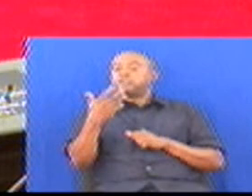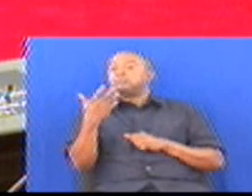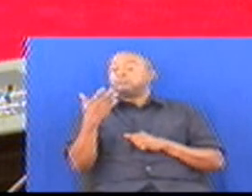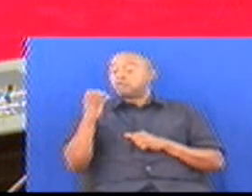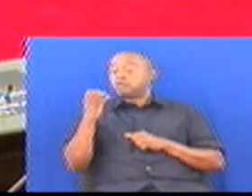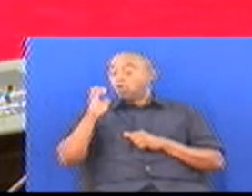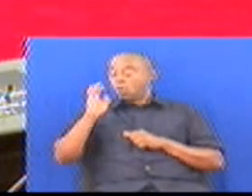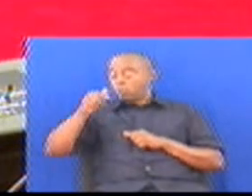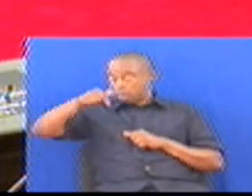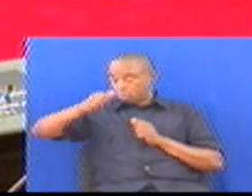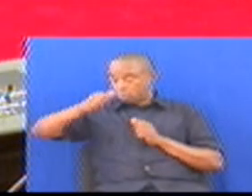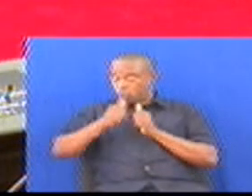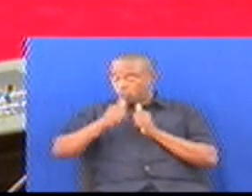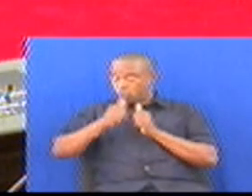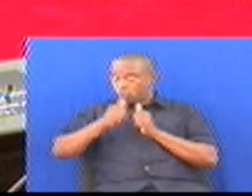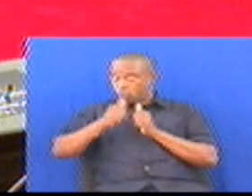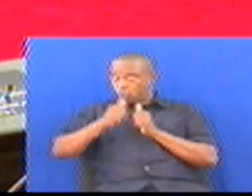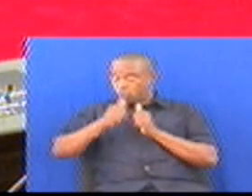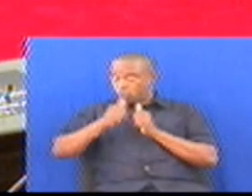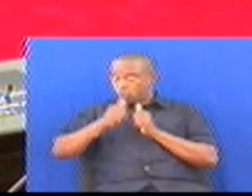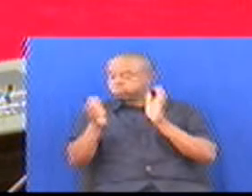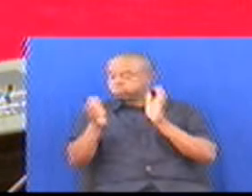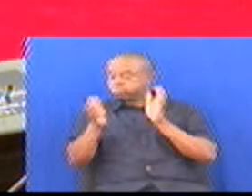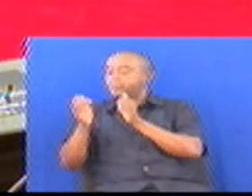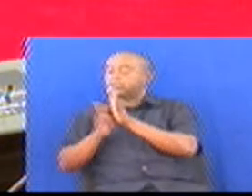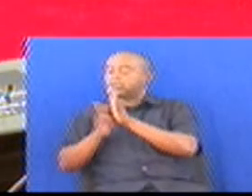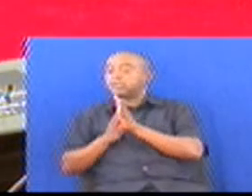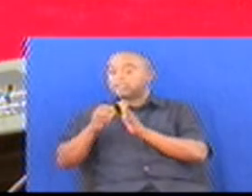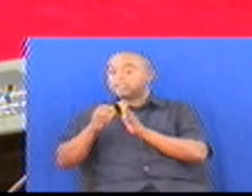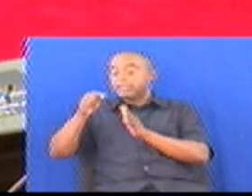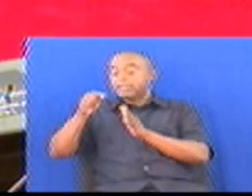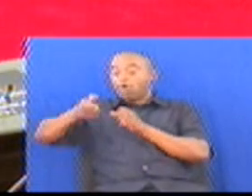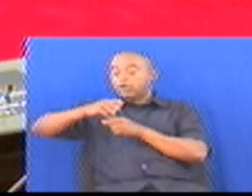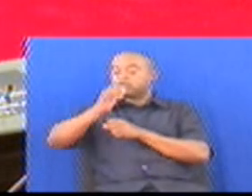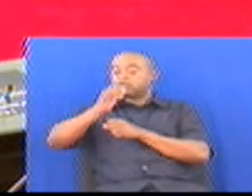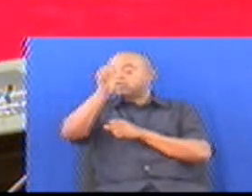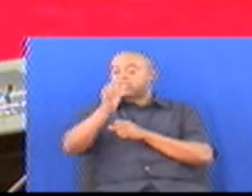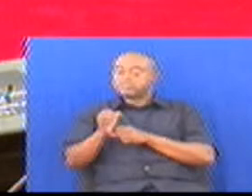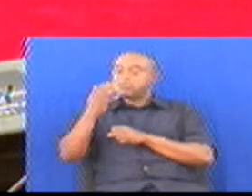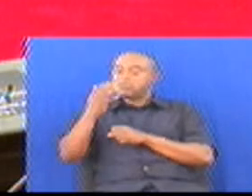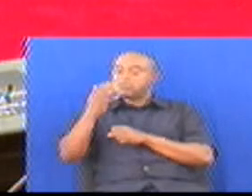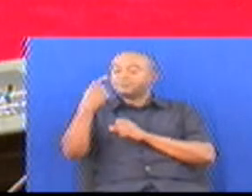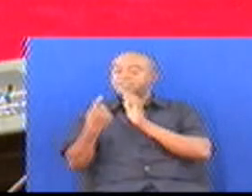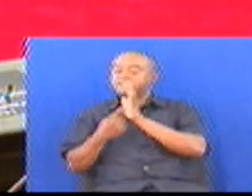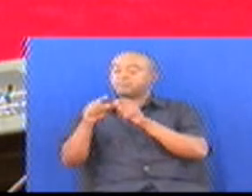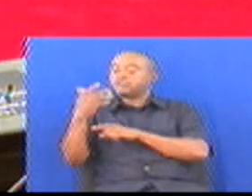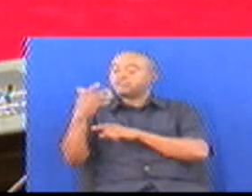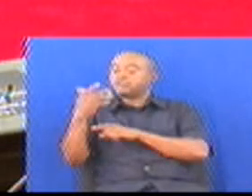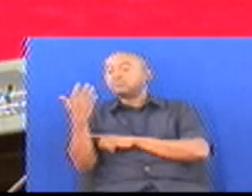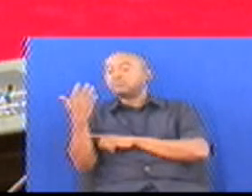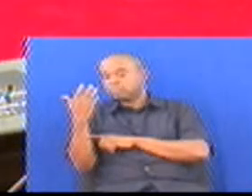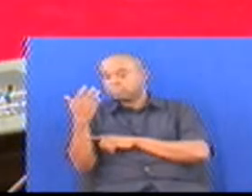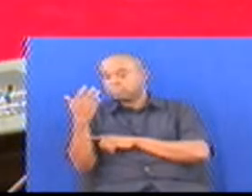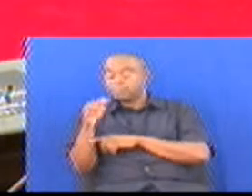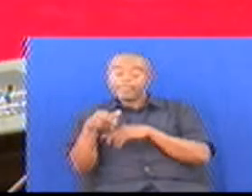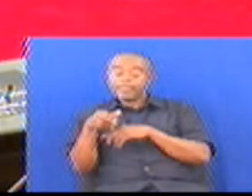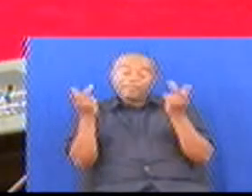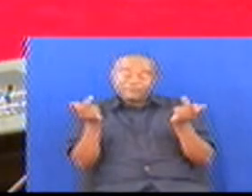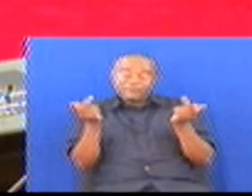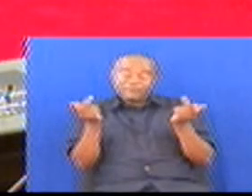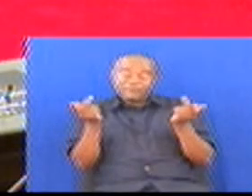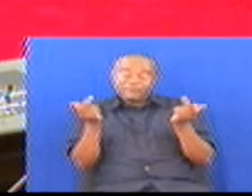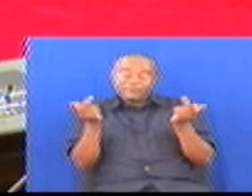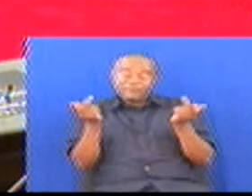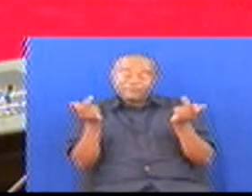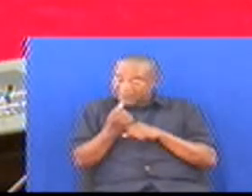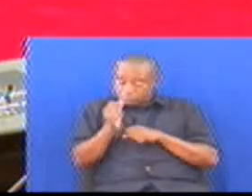mwaka 2018-19, sawa na ongezeko la asilimia 56.5. Lakini vile vile mapato